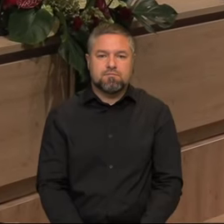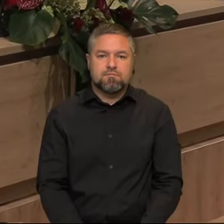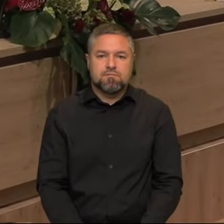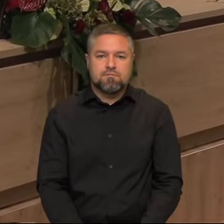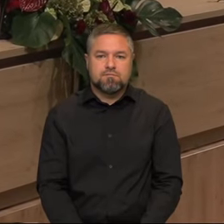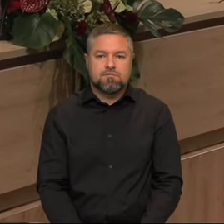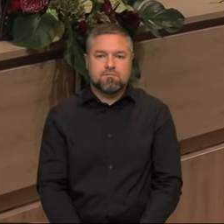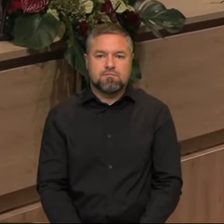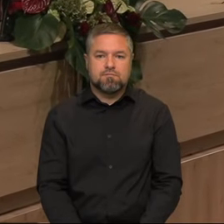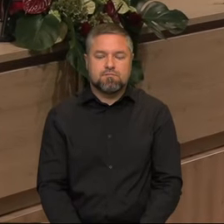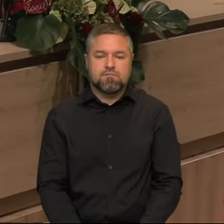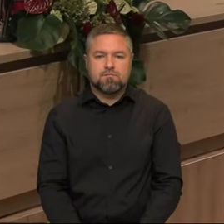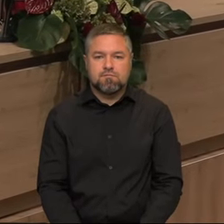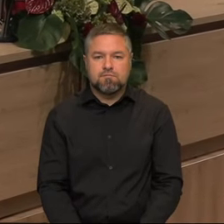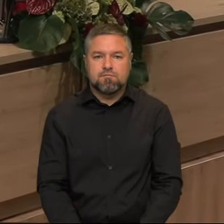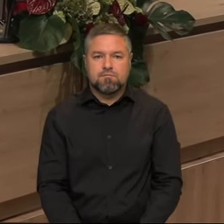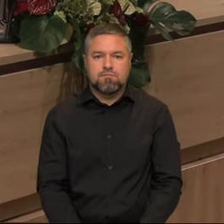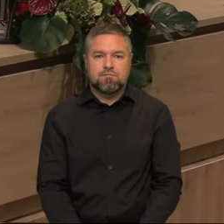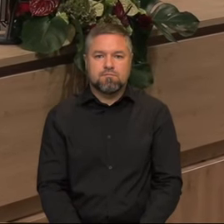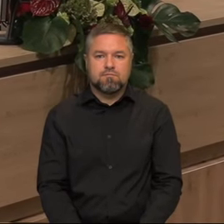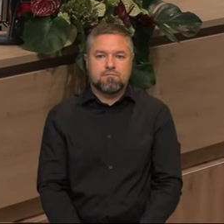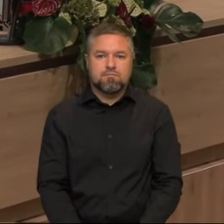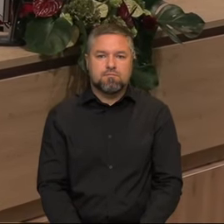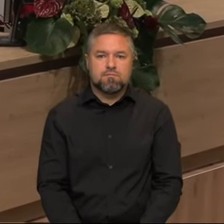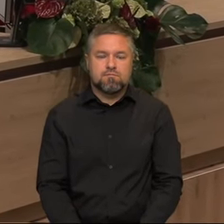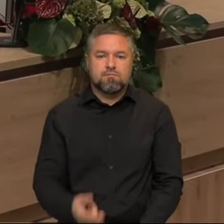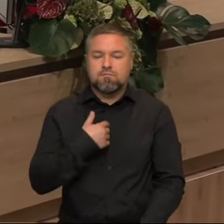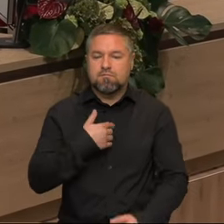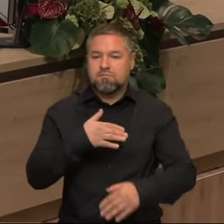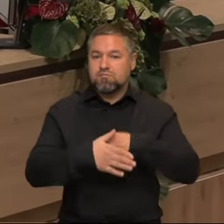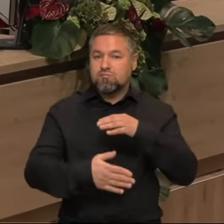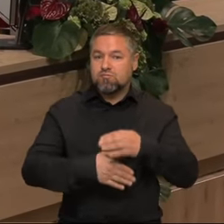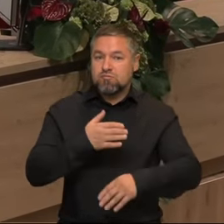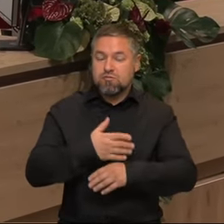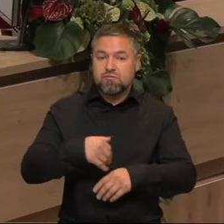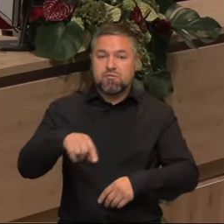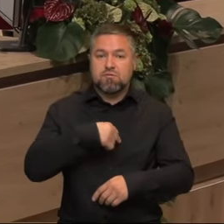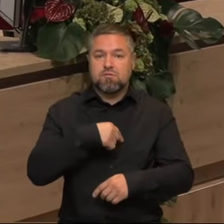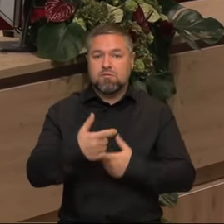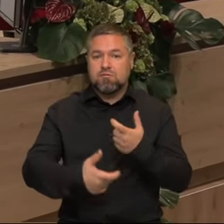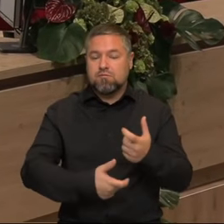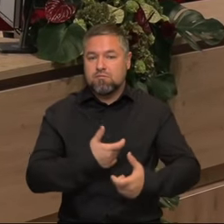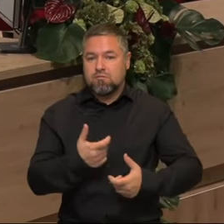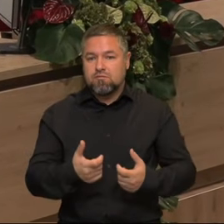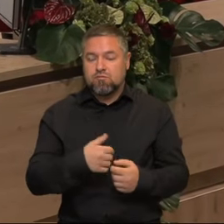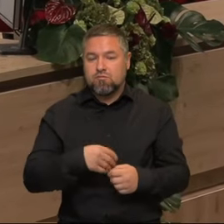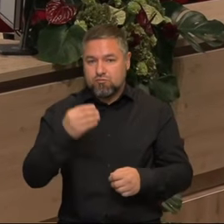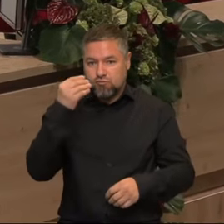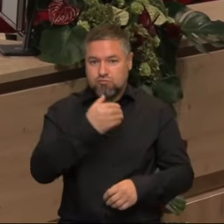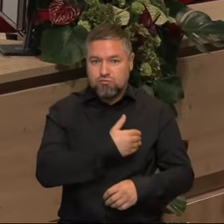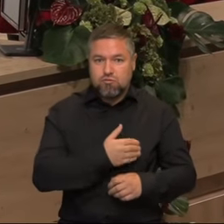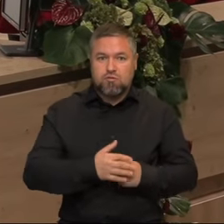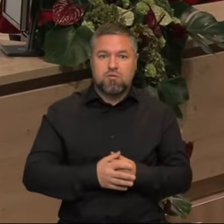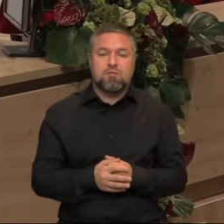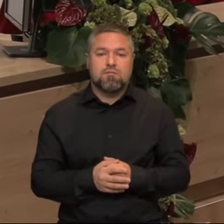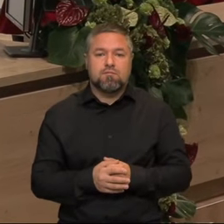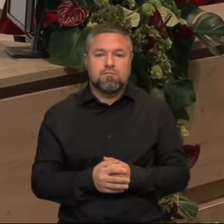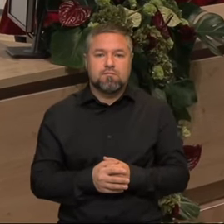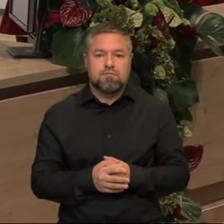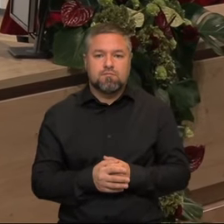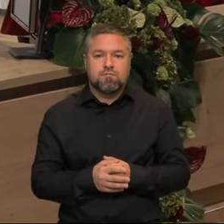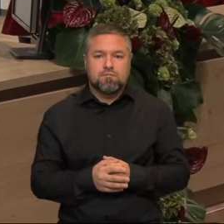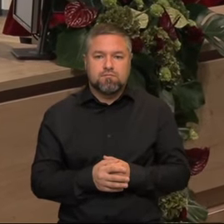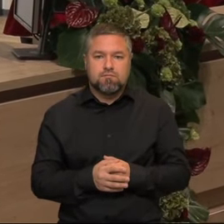2021-2022 w Politechnice Łódzkiej. Jestem szczęśliwy, że powrót na uczelnię stał się